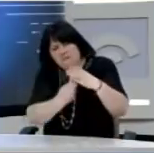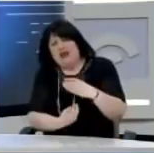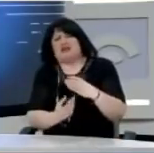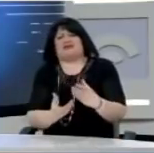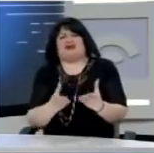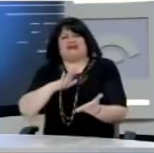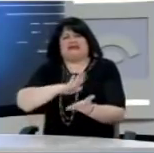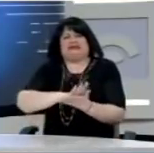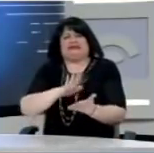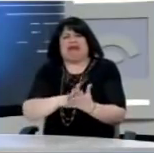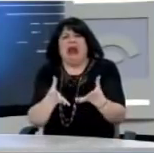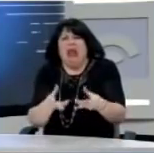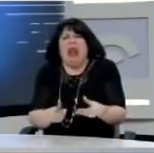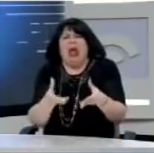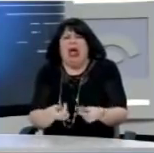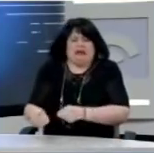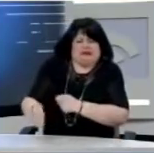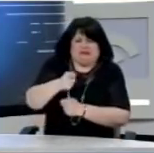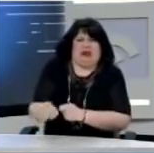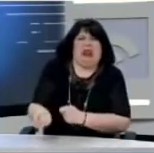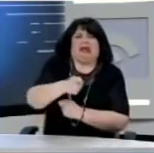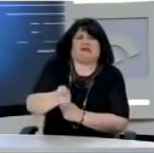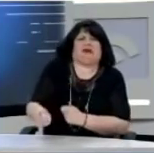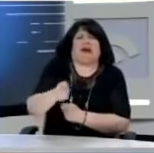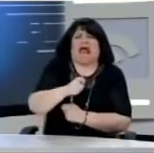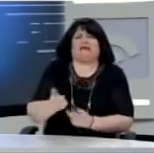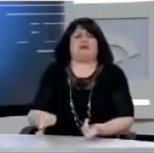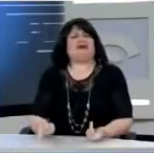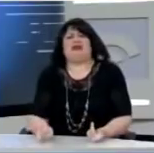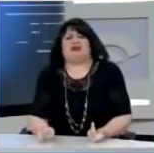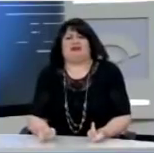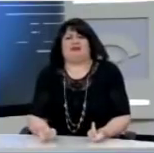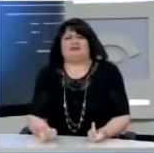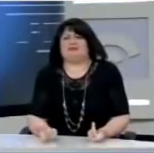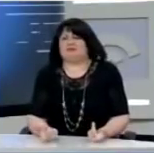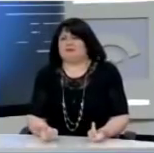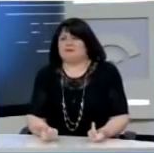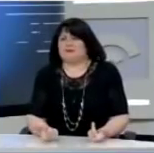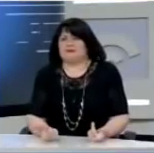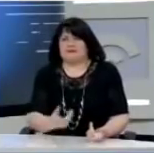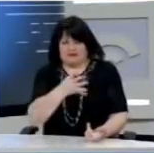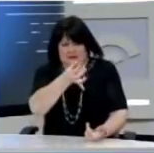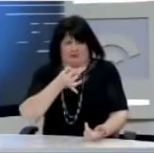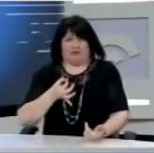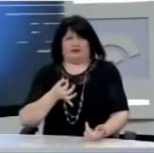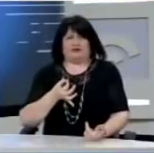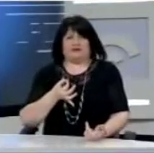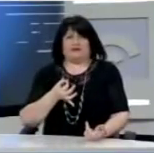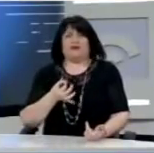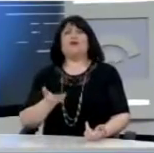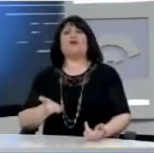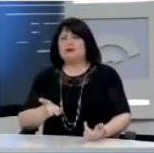αυτόν τον βούρκο, να κυλιστείτε εσείς σε αυτόν τον βούρκο και σε αυτή τη λάσπη, αφού μας λέτε ότι